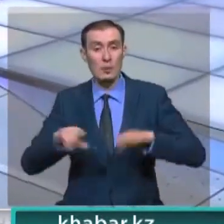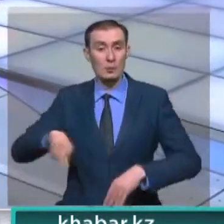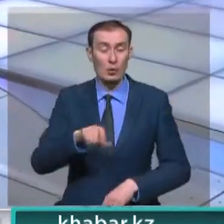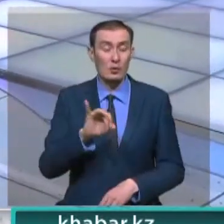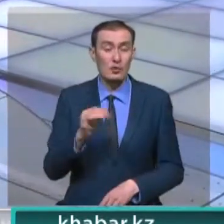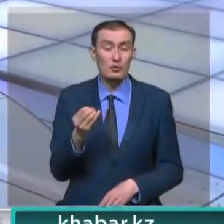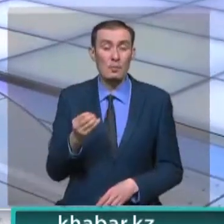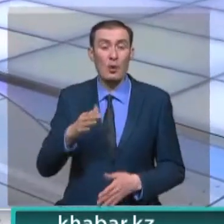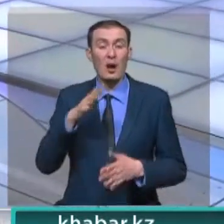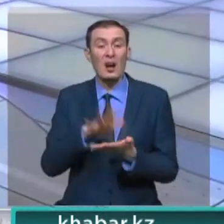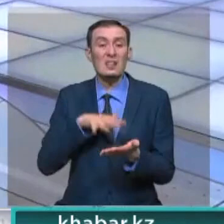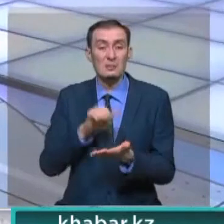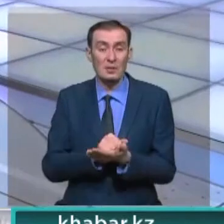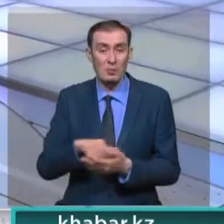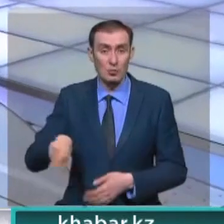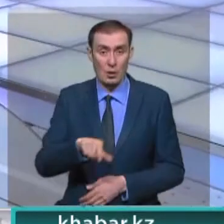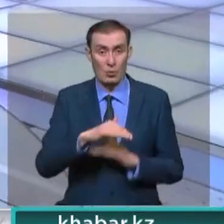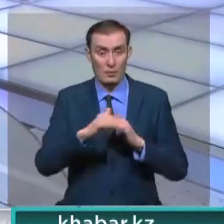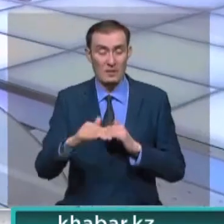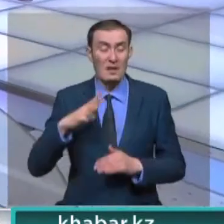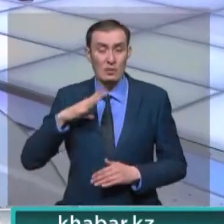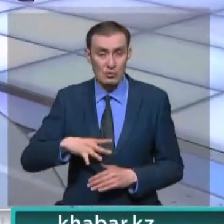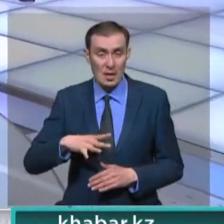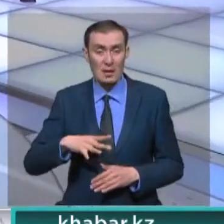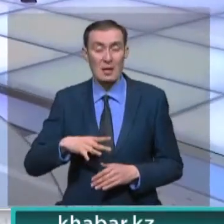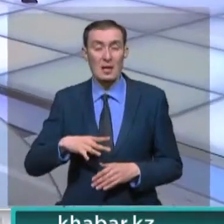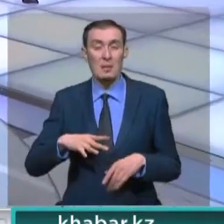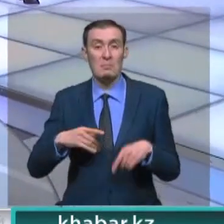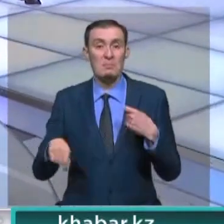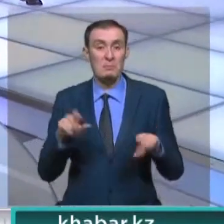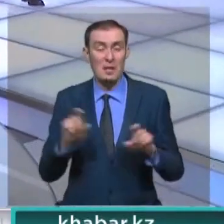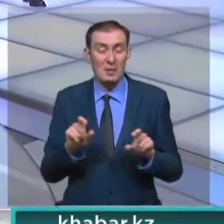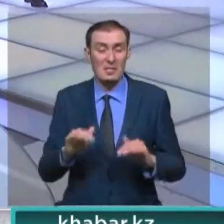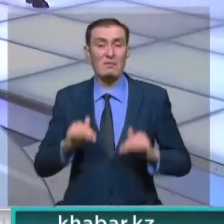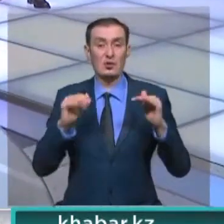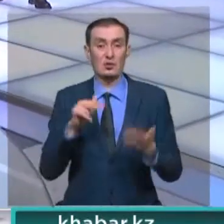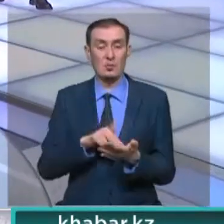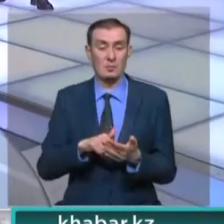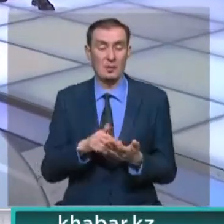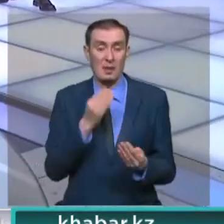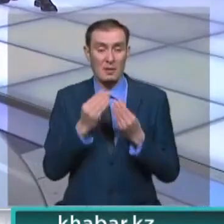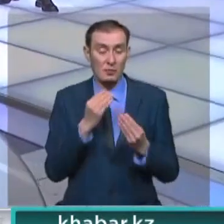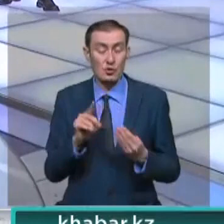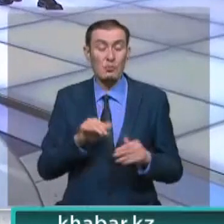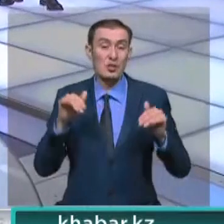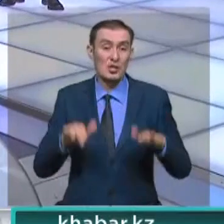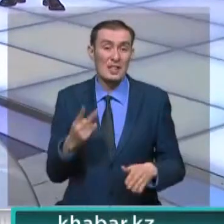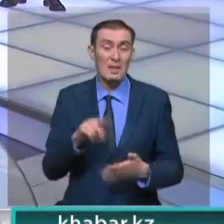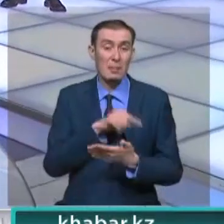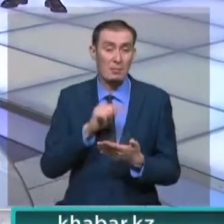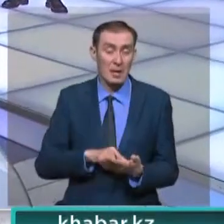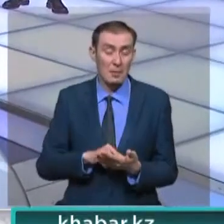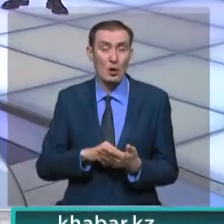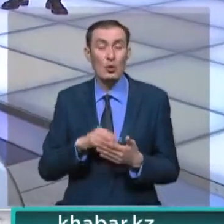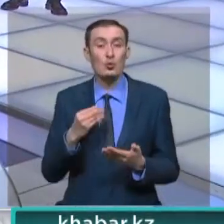да еще и по разбитому автополотну. Вынуждает предпринимателей завышать стоимость продовольствия. И вот чтобы решить сразу две проблемы